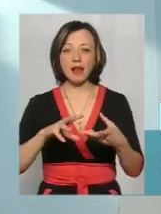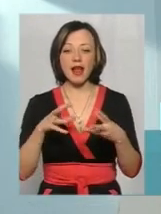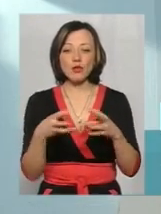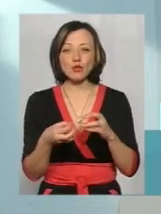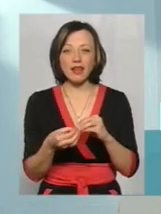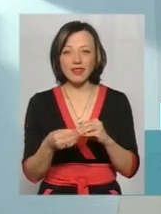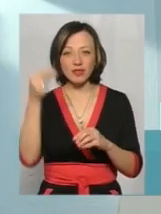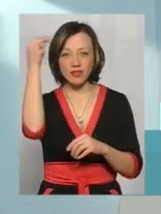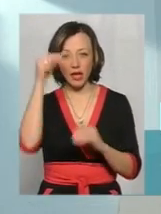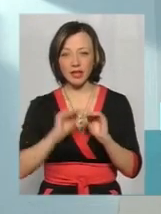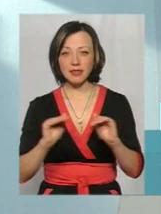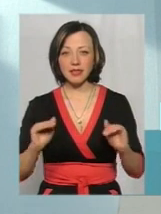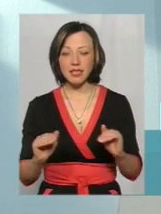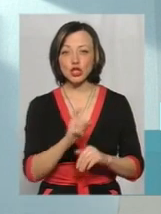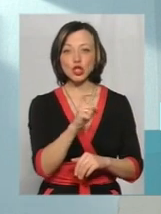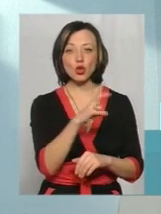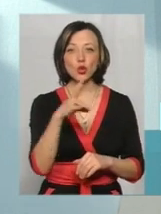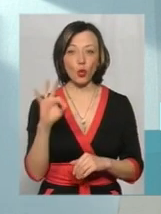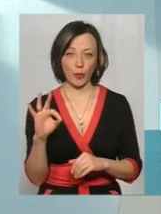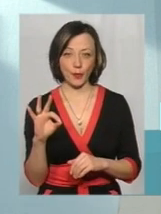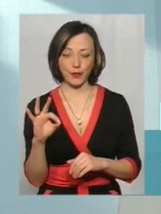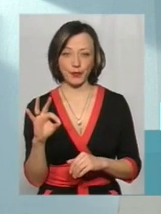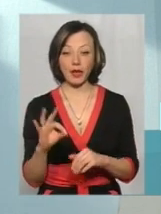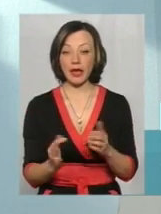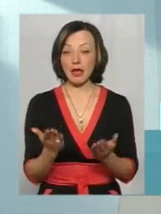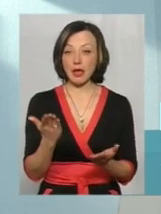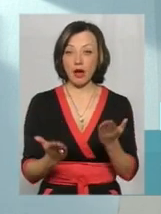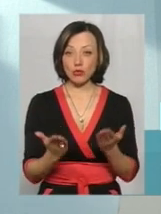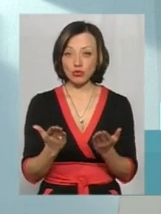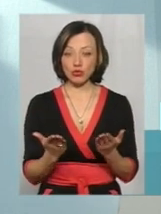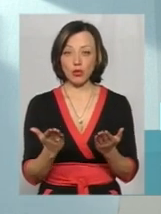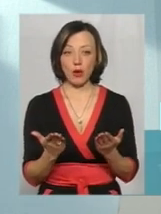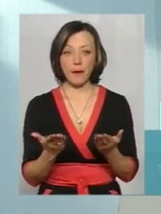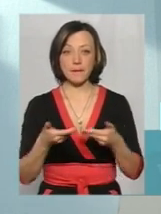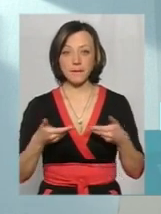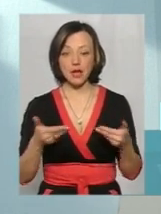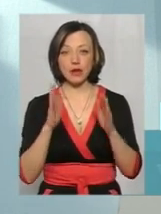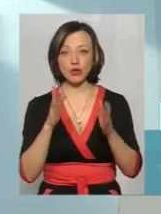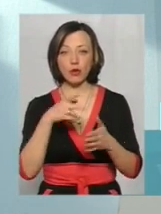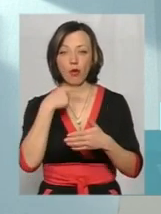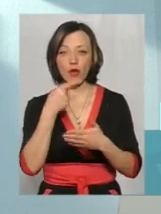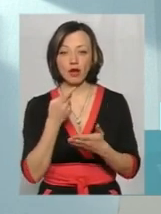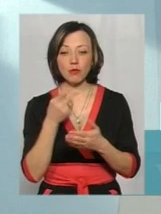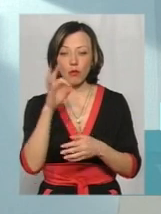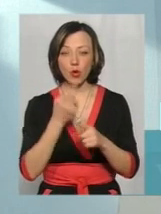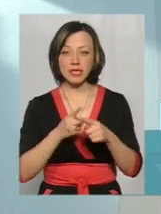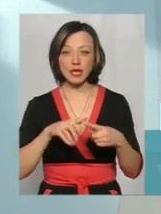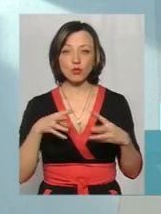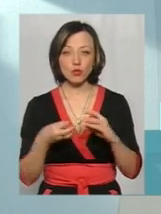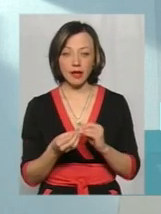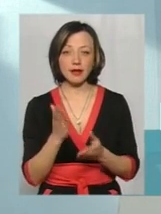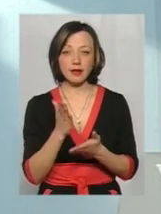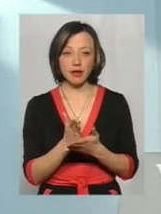результативності учнів у державній підсумковій атестації. Якщо ми будемо говорити про ці результати, то вони